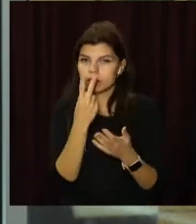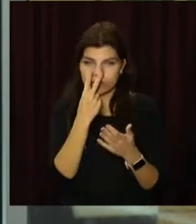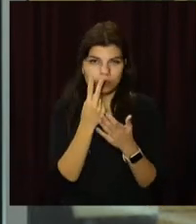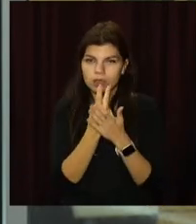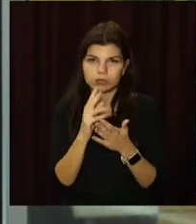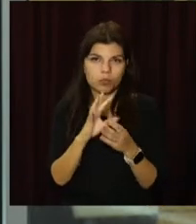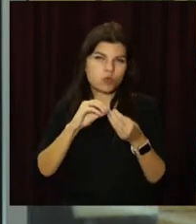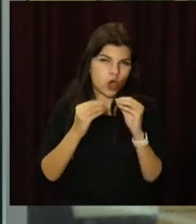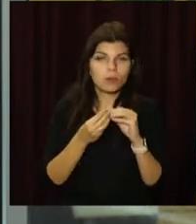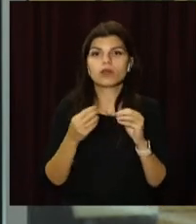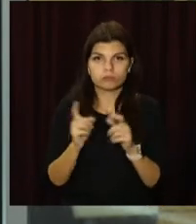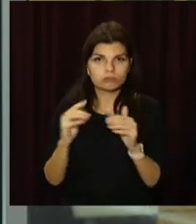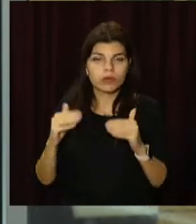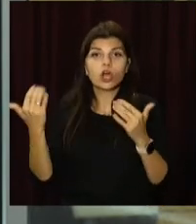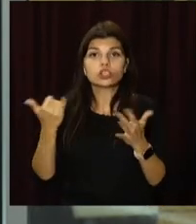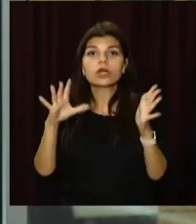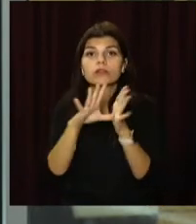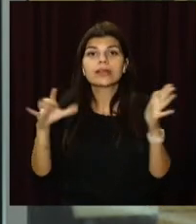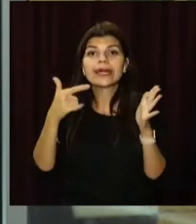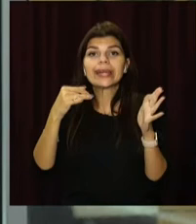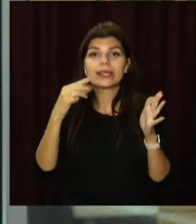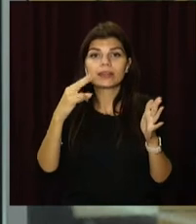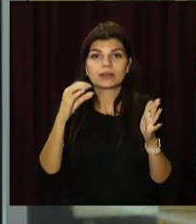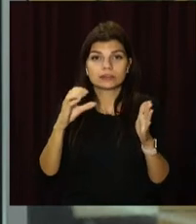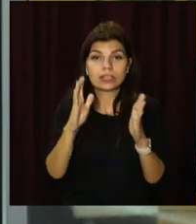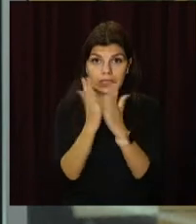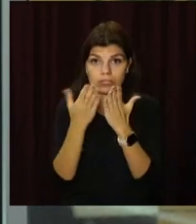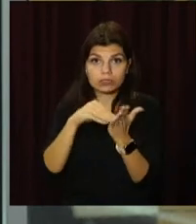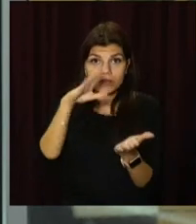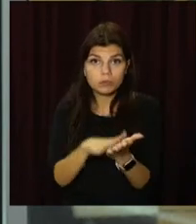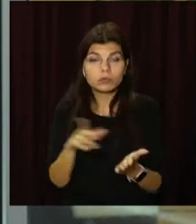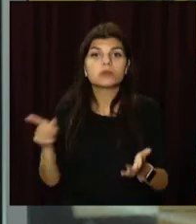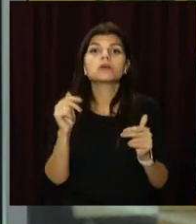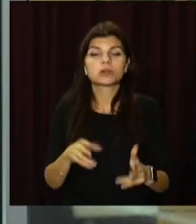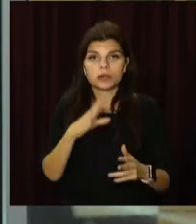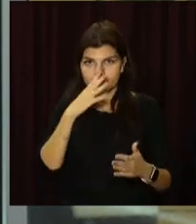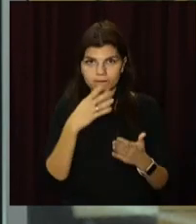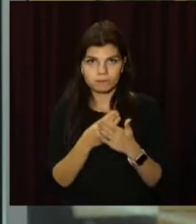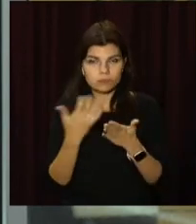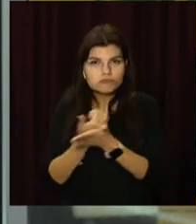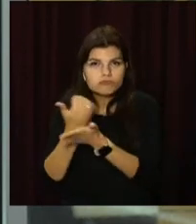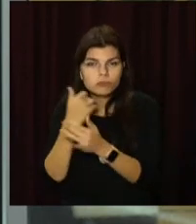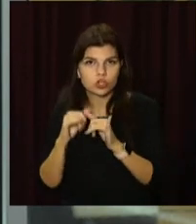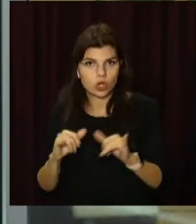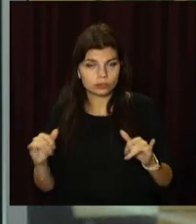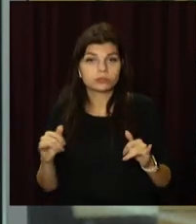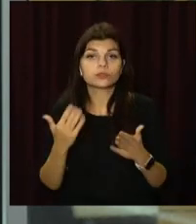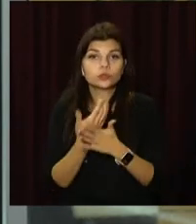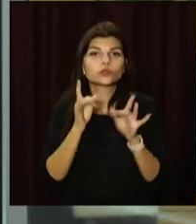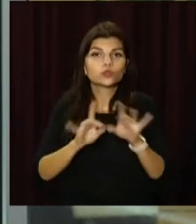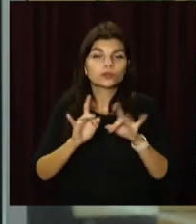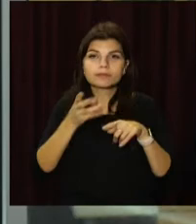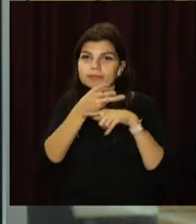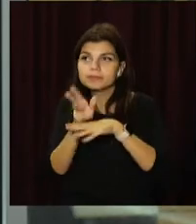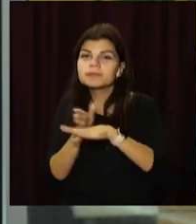у книзі рекордів України. Як дівчина із кришталевою хворобою перетворила власні обмеження у стимул для розвитку, розкажуть наші